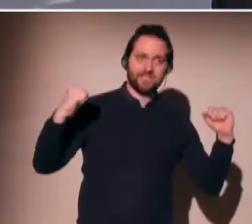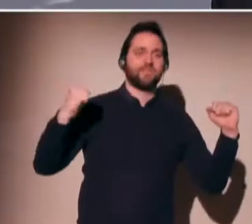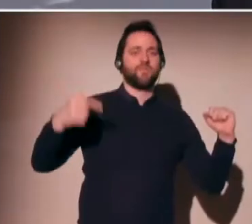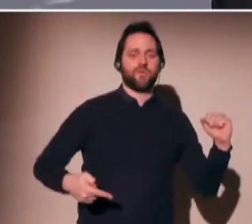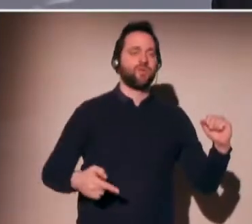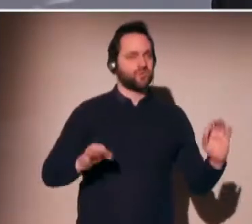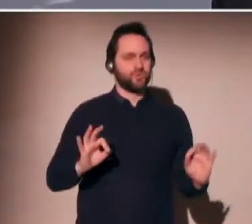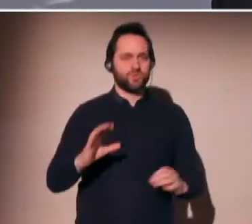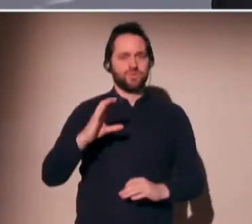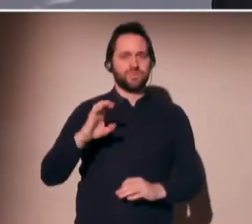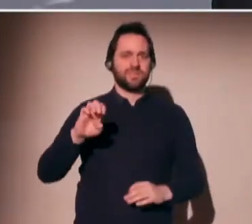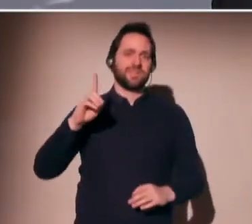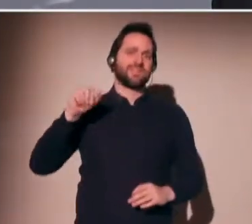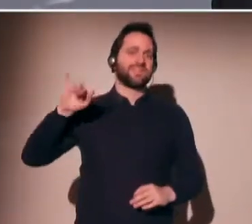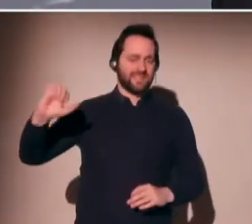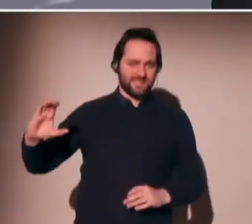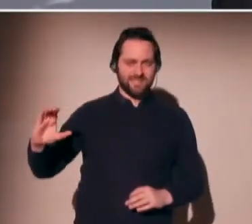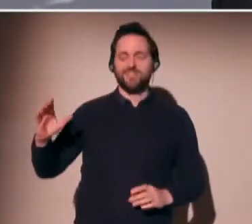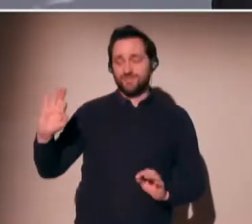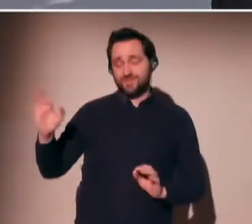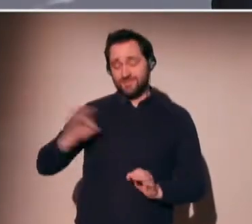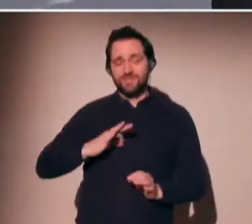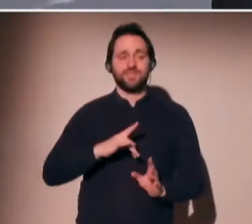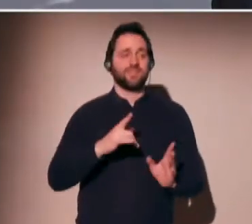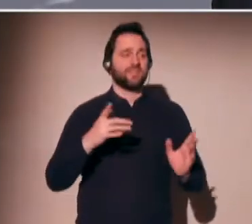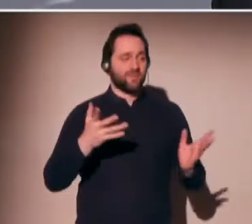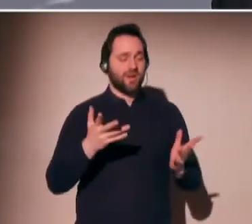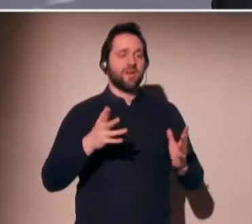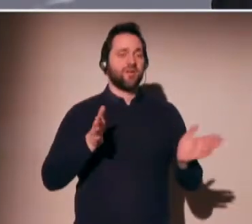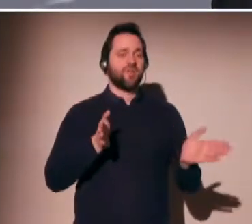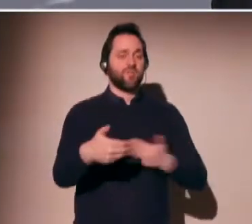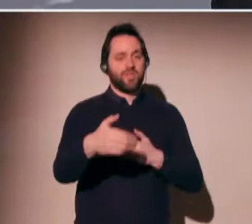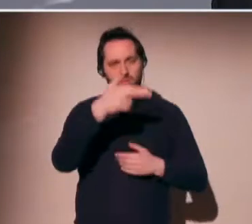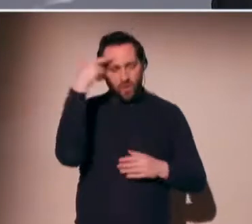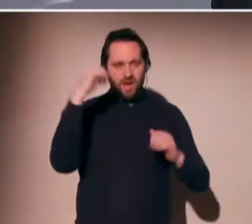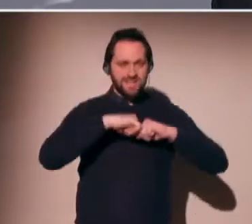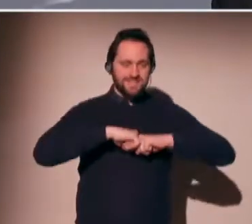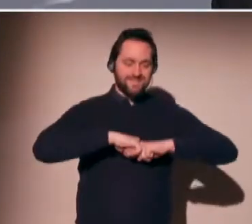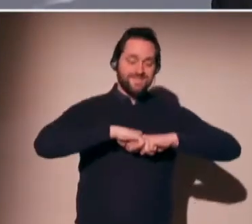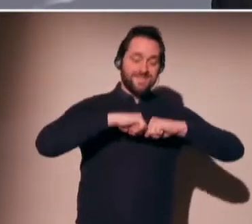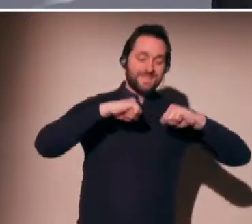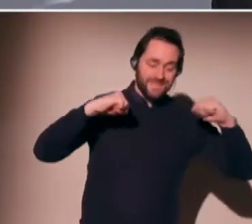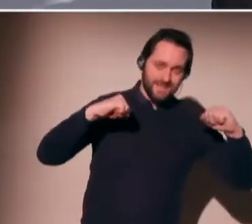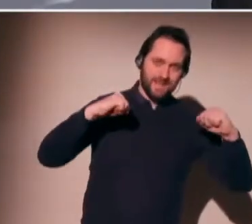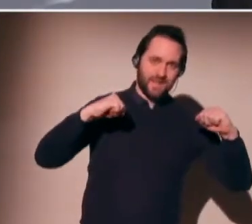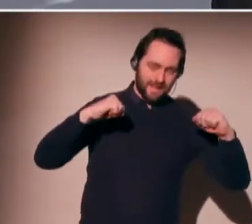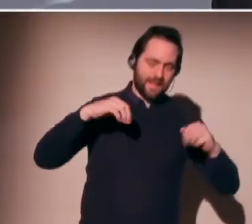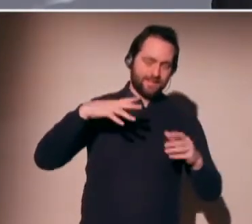la boîte noire, il y a, disons, deux grands problèmes un peu différents. Le premier problème, c'est de